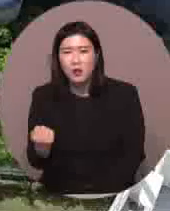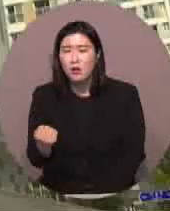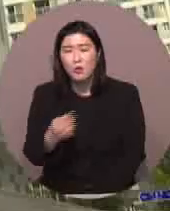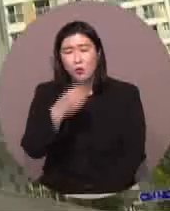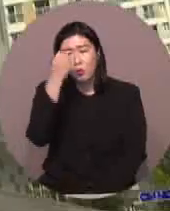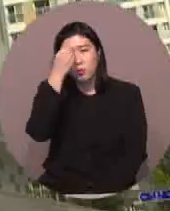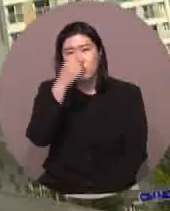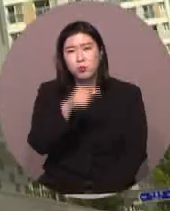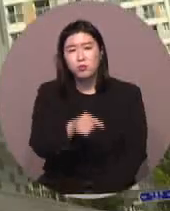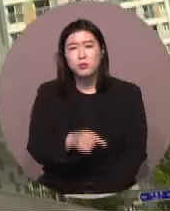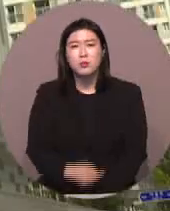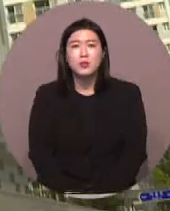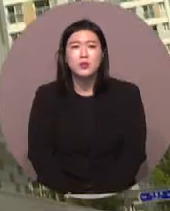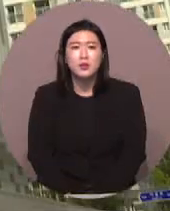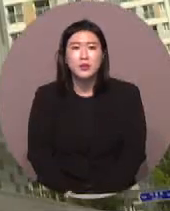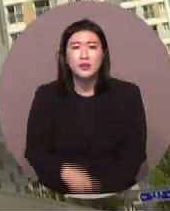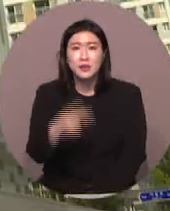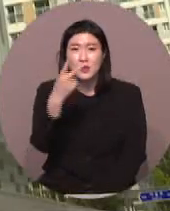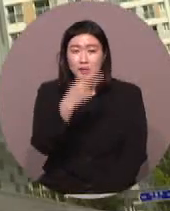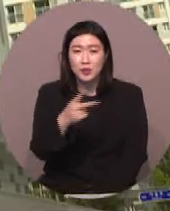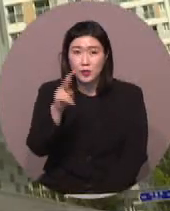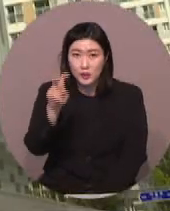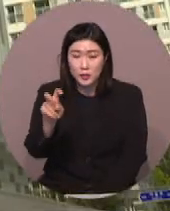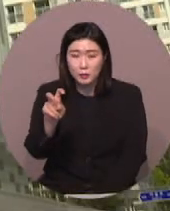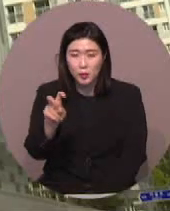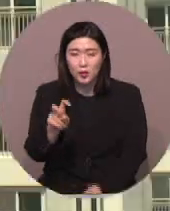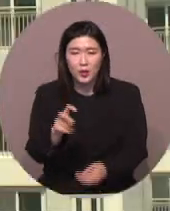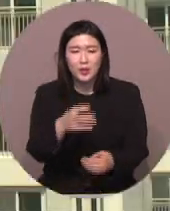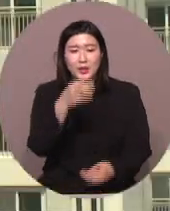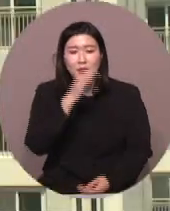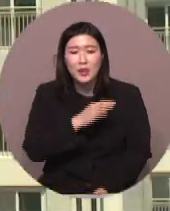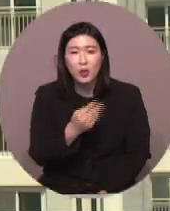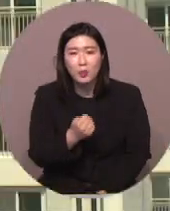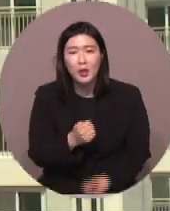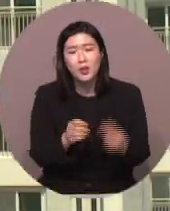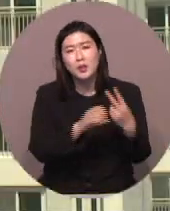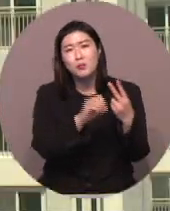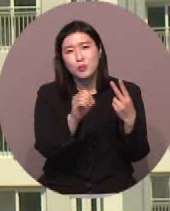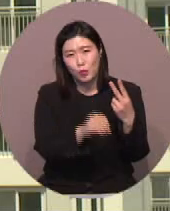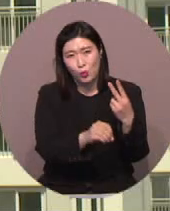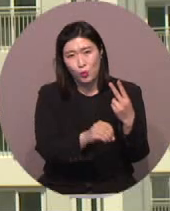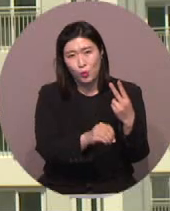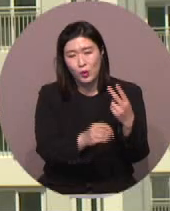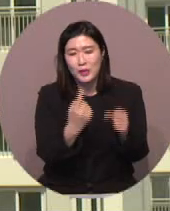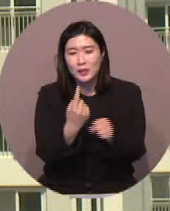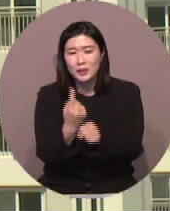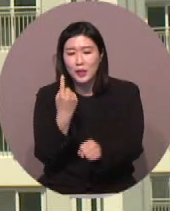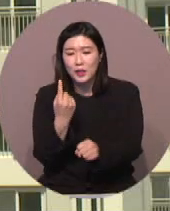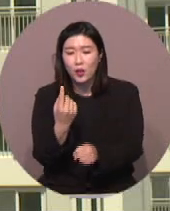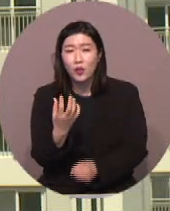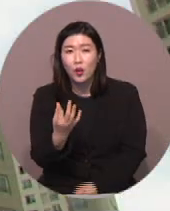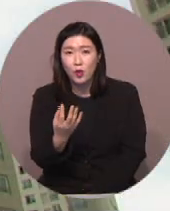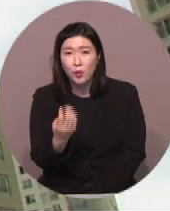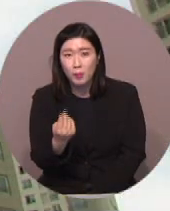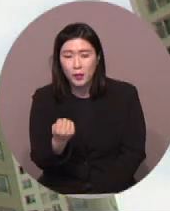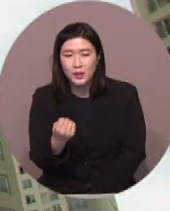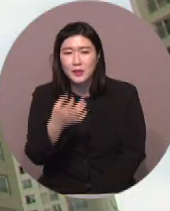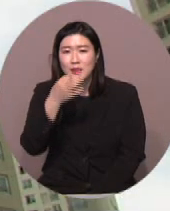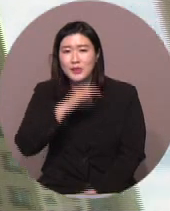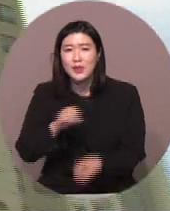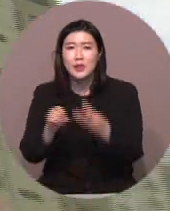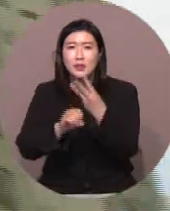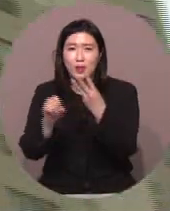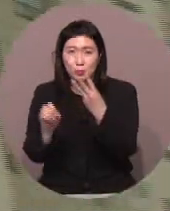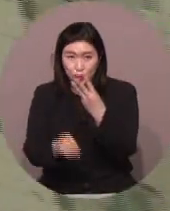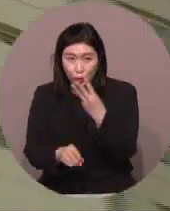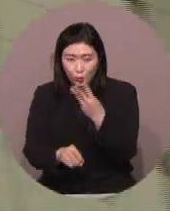최고치입니다. 2020년 말 2% 중반대였던 주택담보대출 금리는 지난해 3%